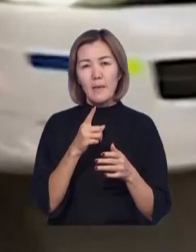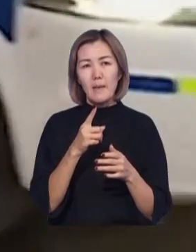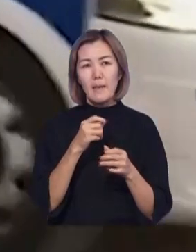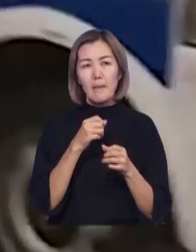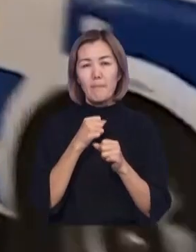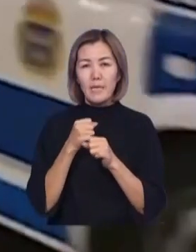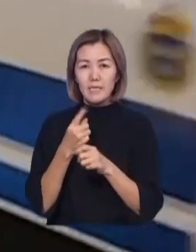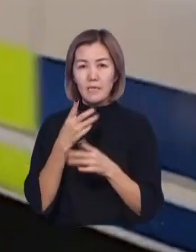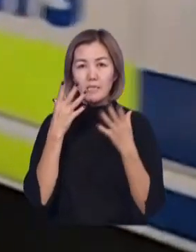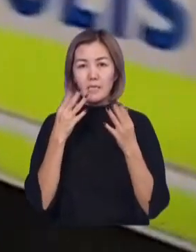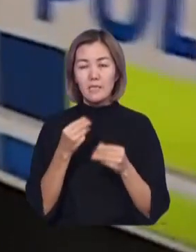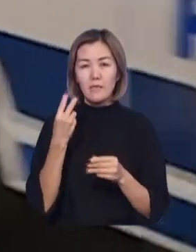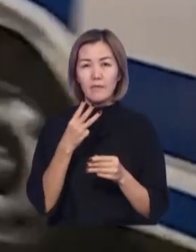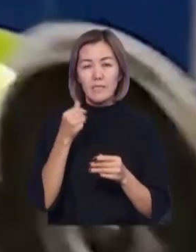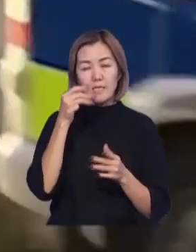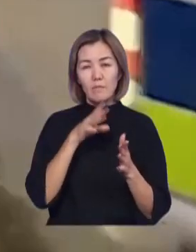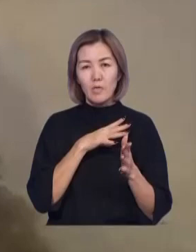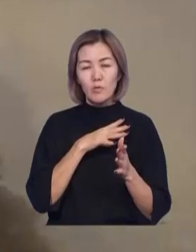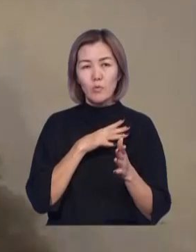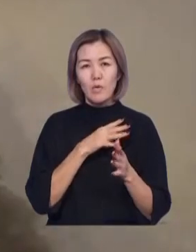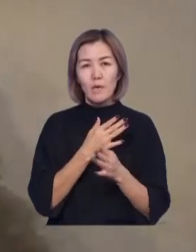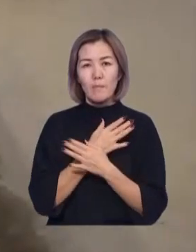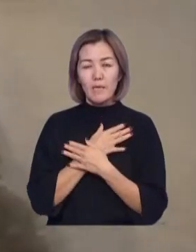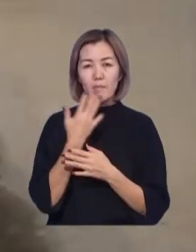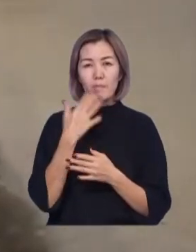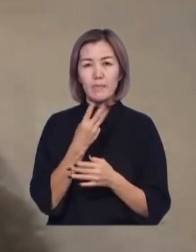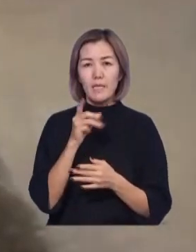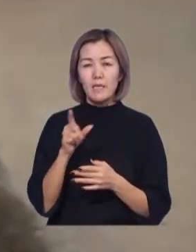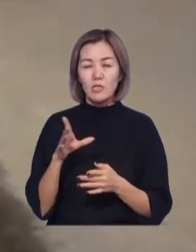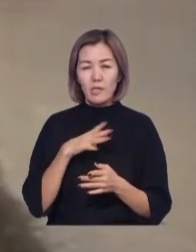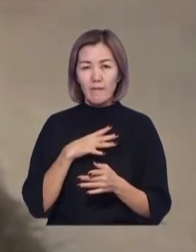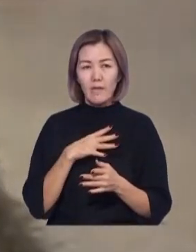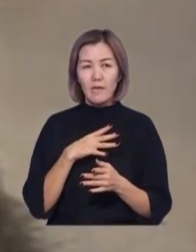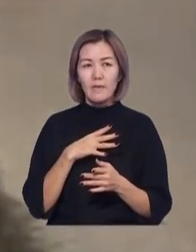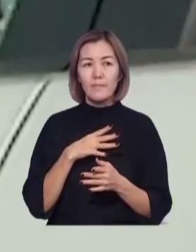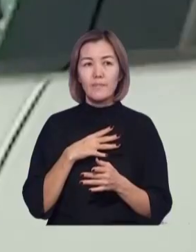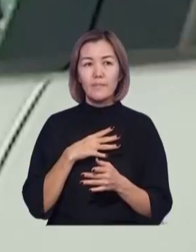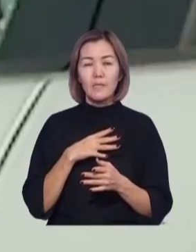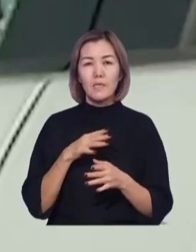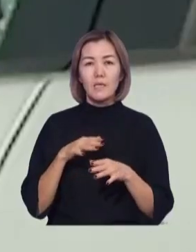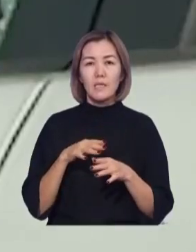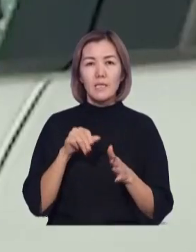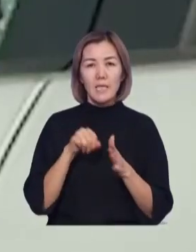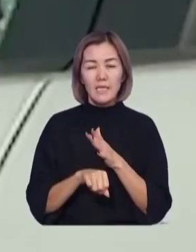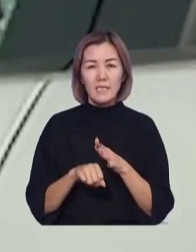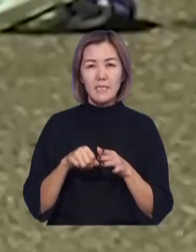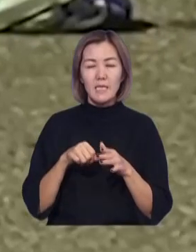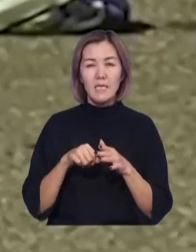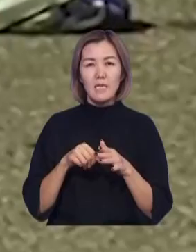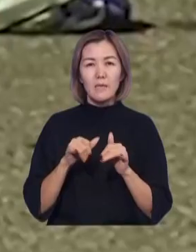в день а в 2023 году в них погибли 53 человека по мере того как насилие Становится всё более